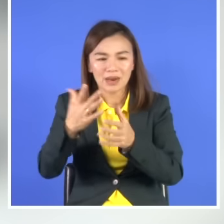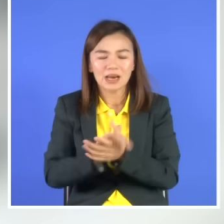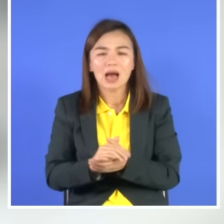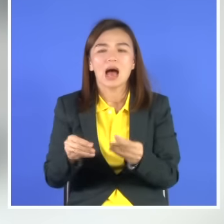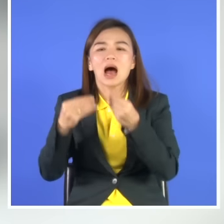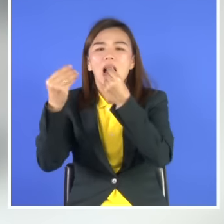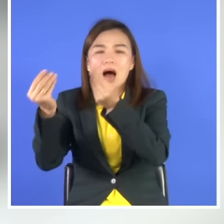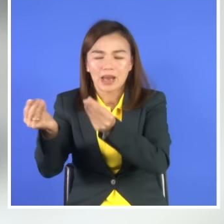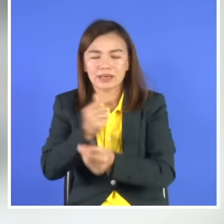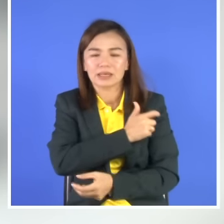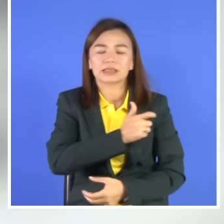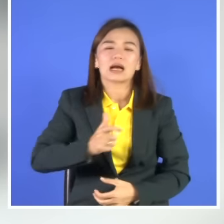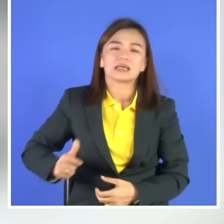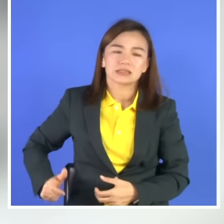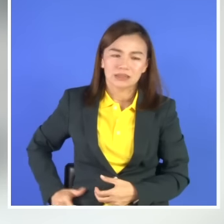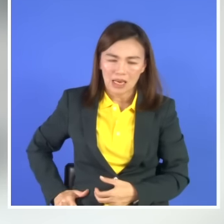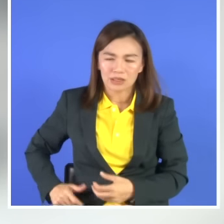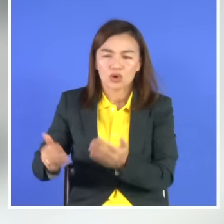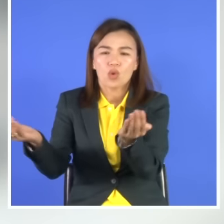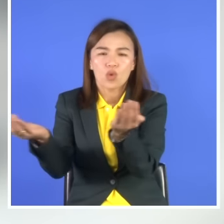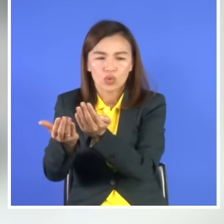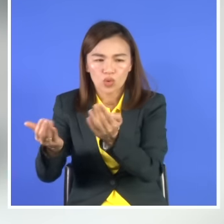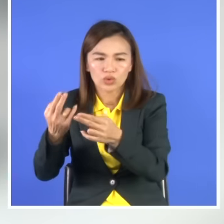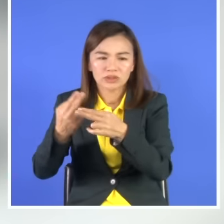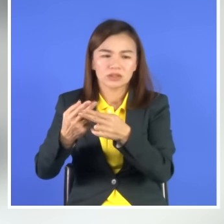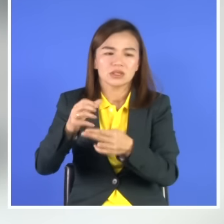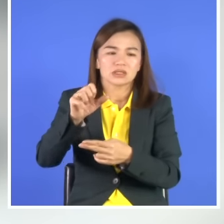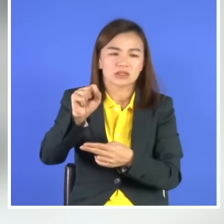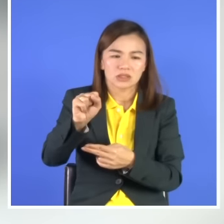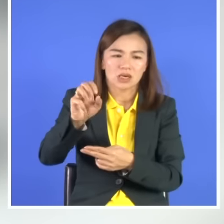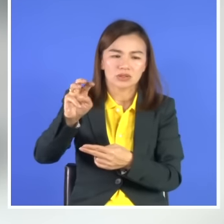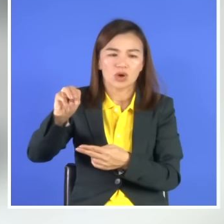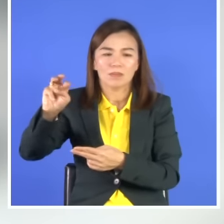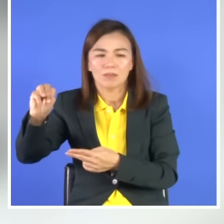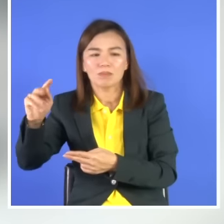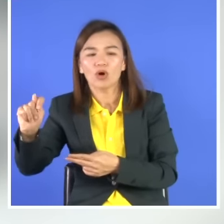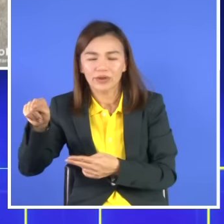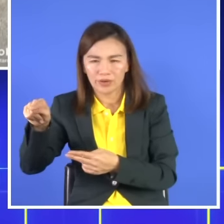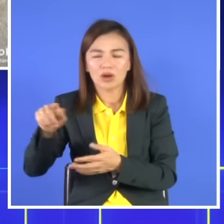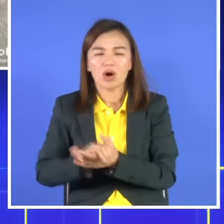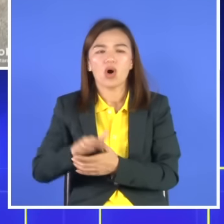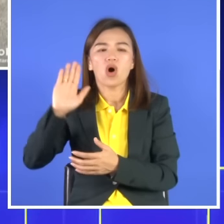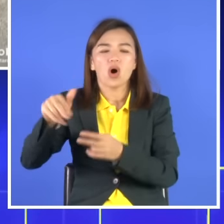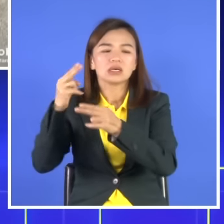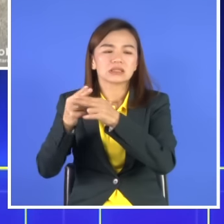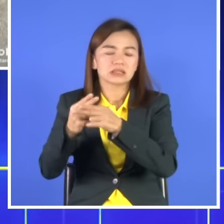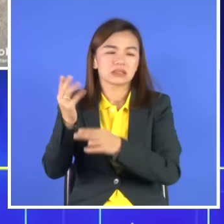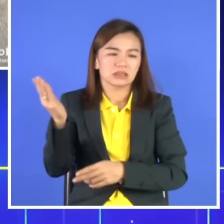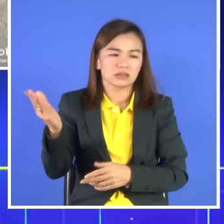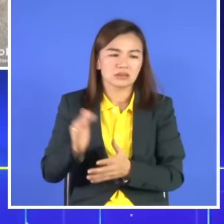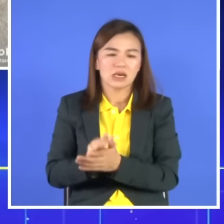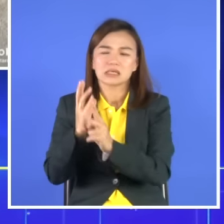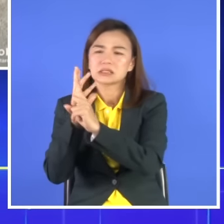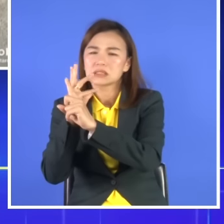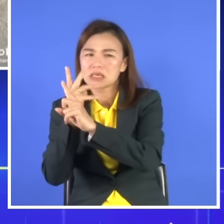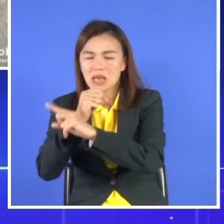จ้าบรมวงศ์เธอกรมพระสมมติอมรพันธ์ นี่นี่นี่เนี่ยนะมันเป็นเสน่ห์ของภาษา